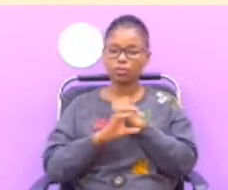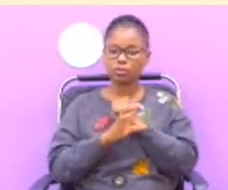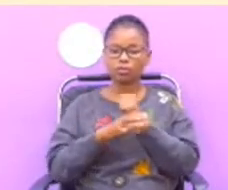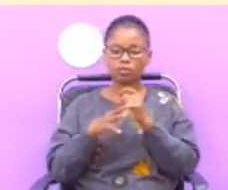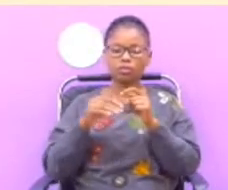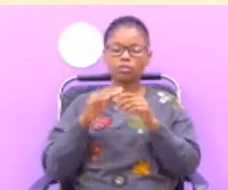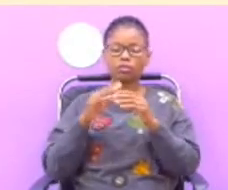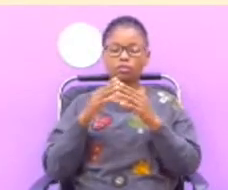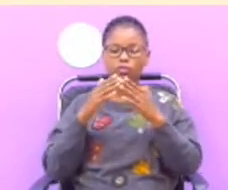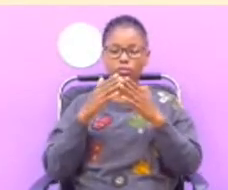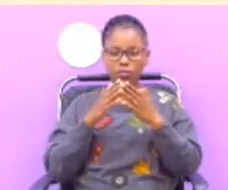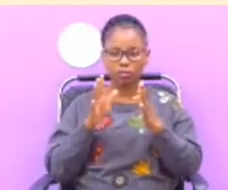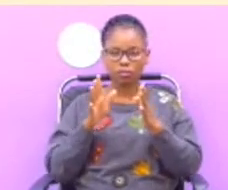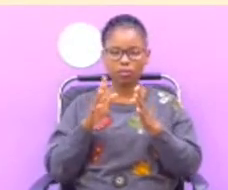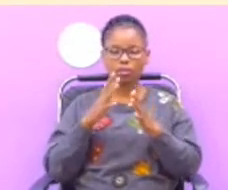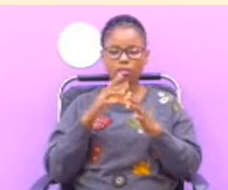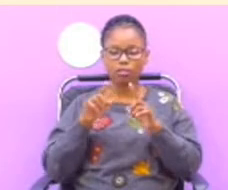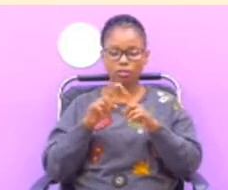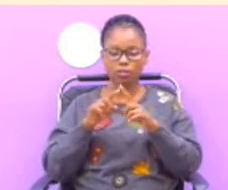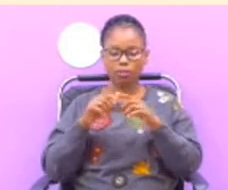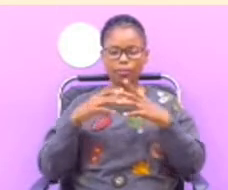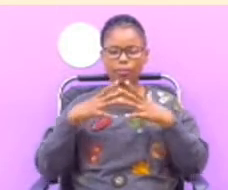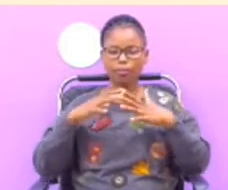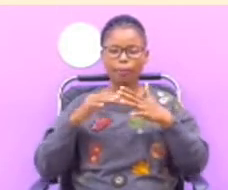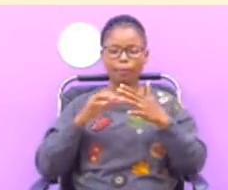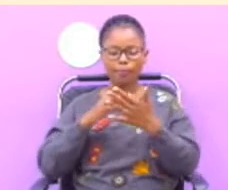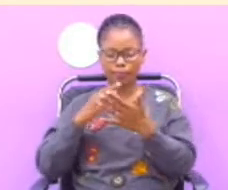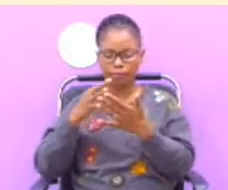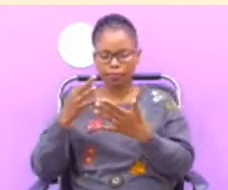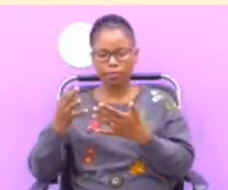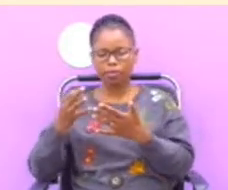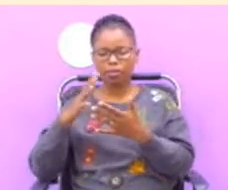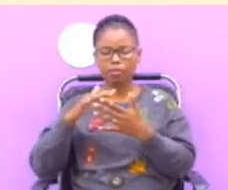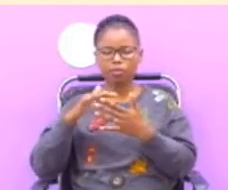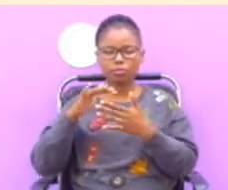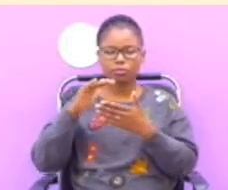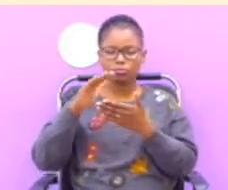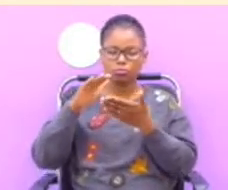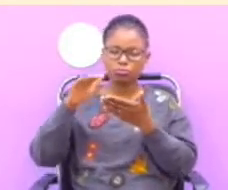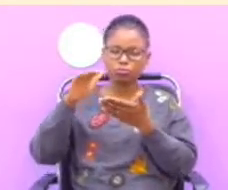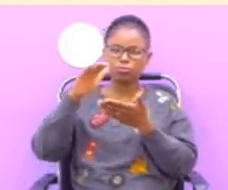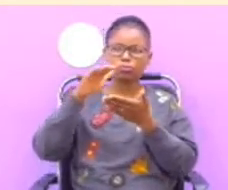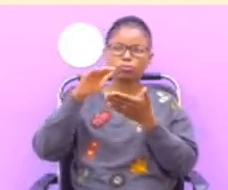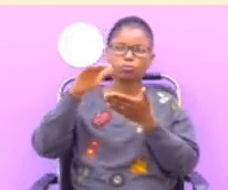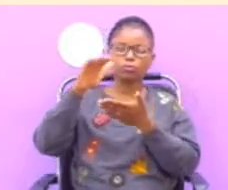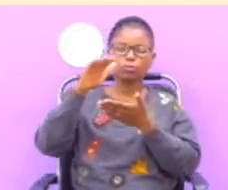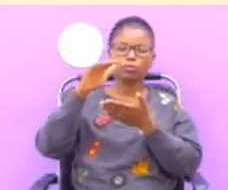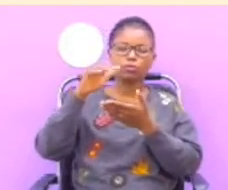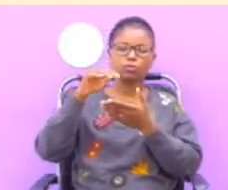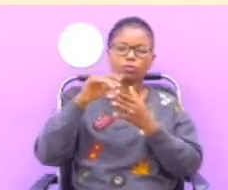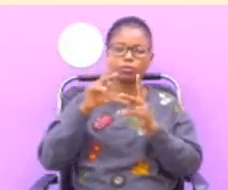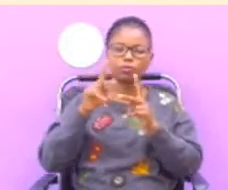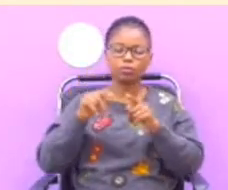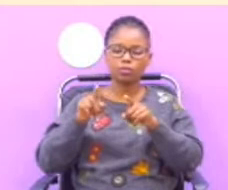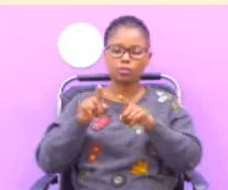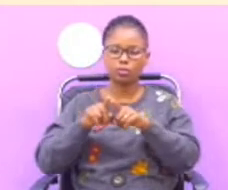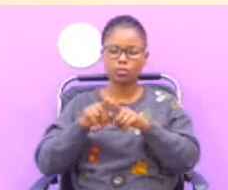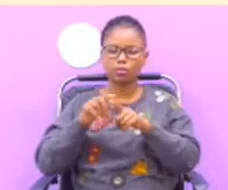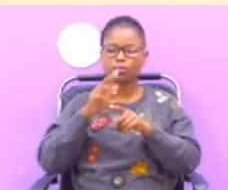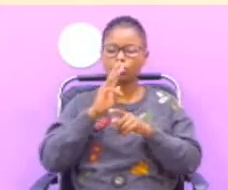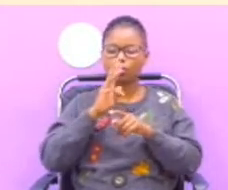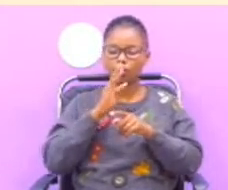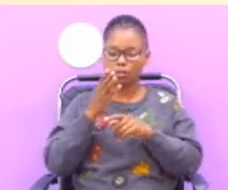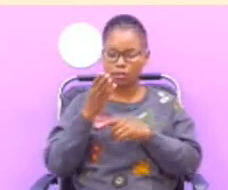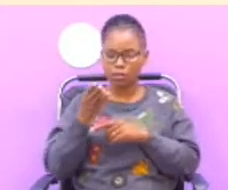maũtũire magaitĩka kũgirĩka naguo nĩ kũimbatara ũkaimbatara ũrĩ wothe o ta rũĩ rũrĩa